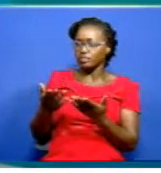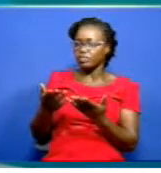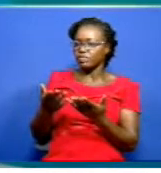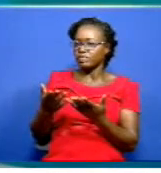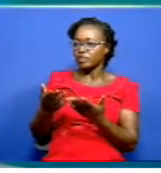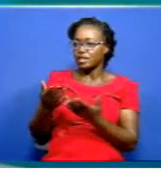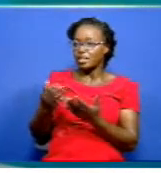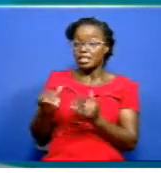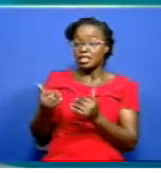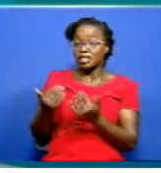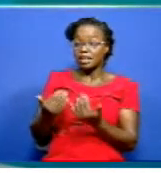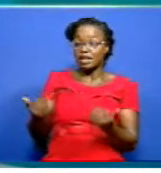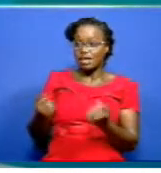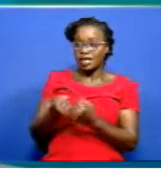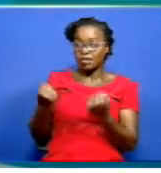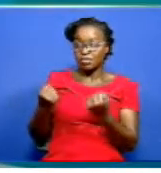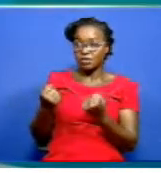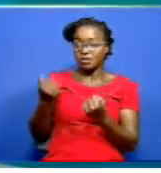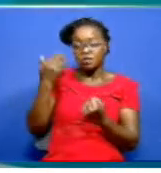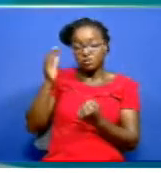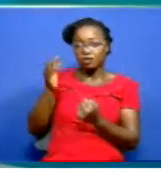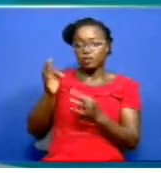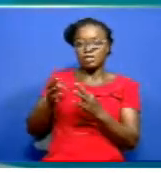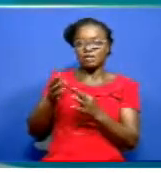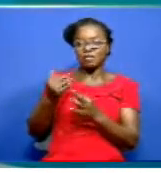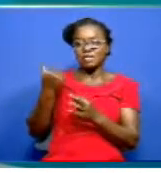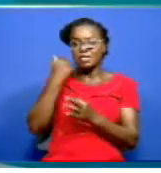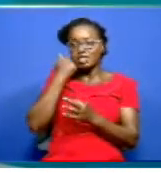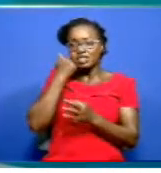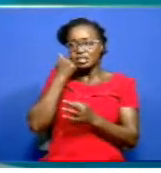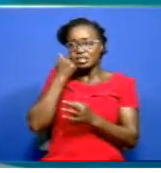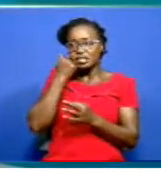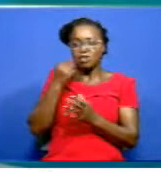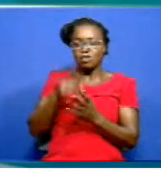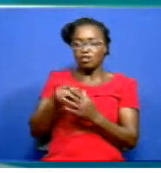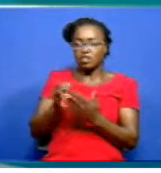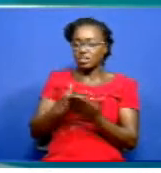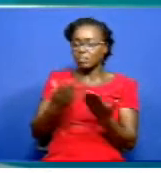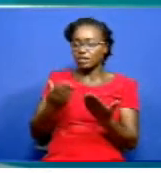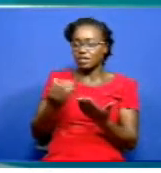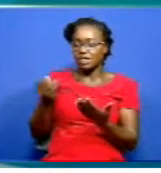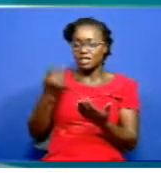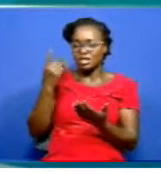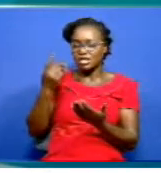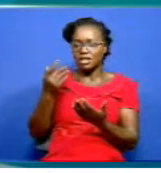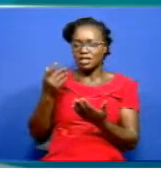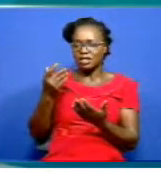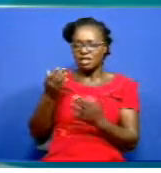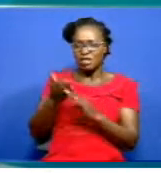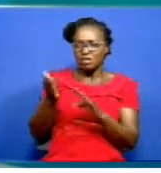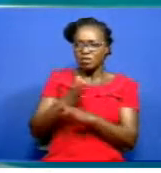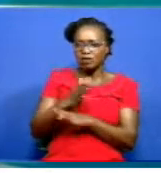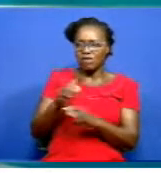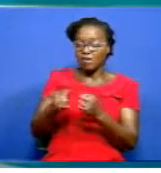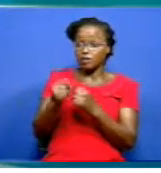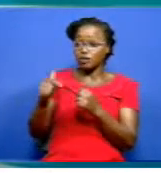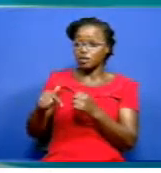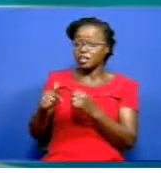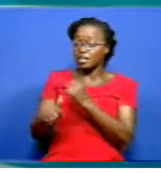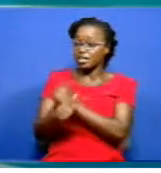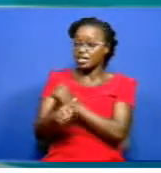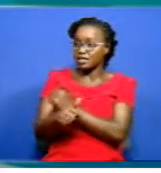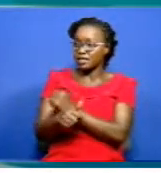Hujui kama ni mgonjwa, hujui kama ana complication yenye haukufahamu before na imetokea leo. So hii